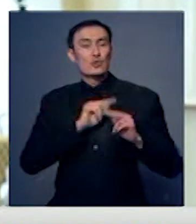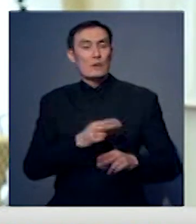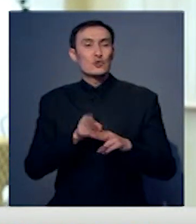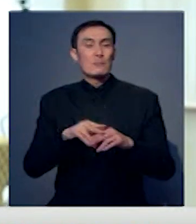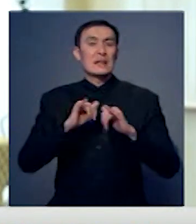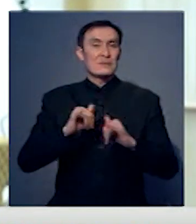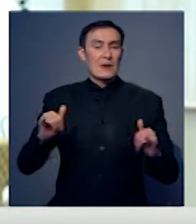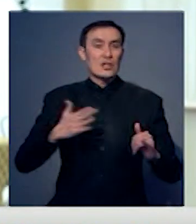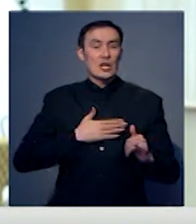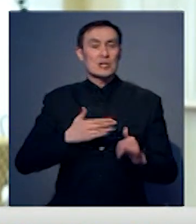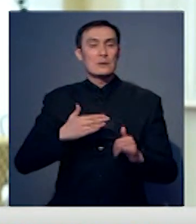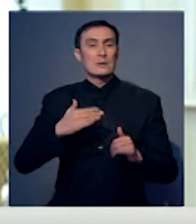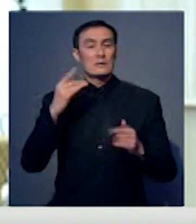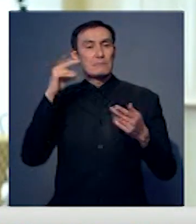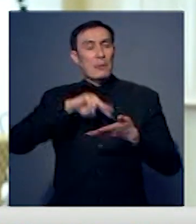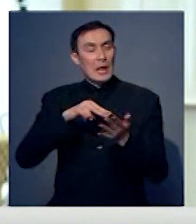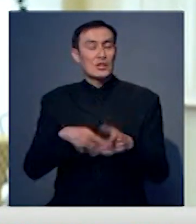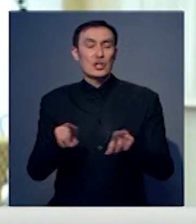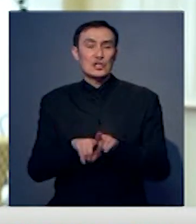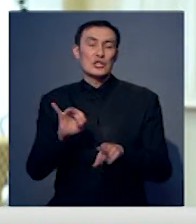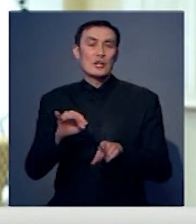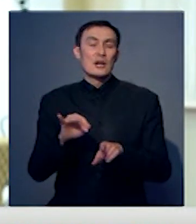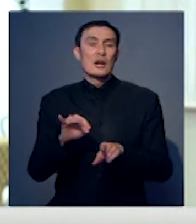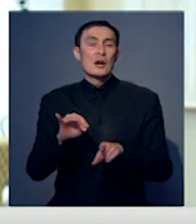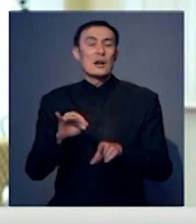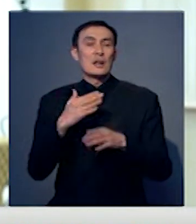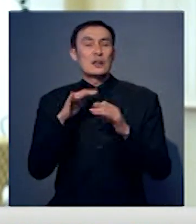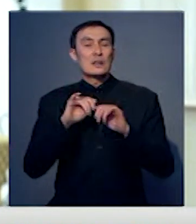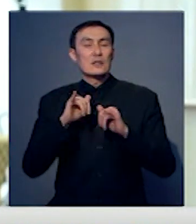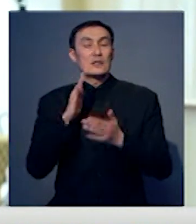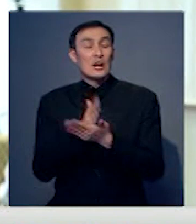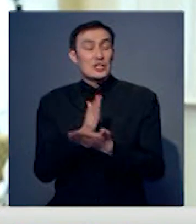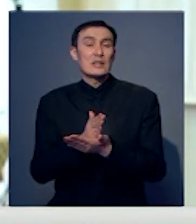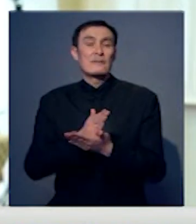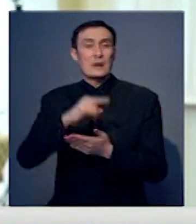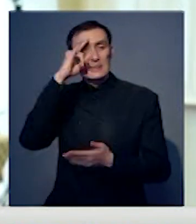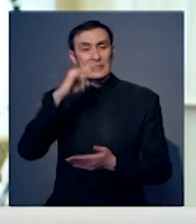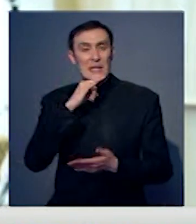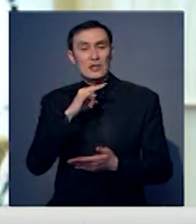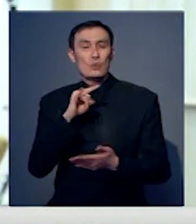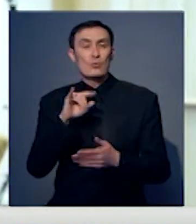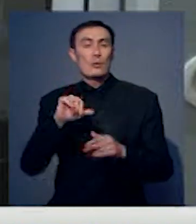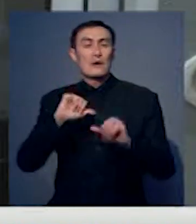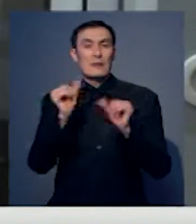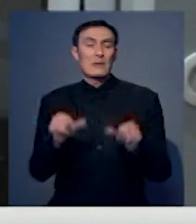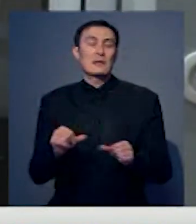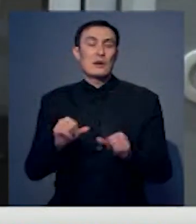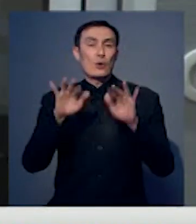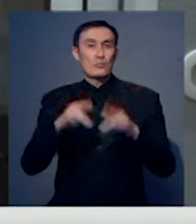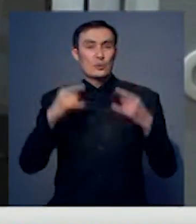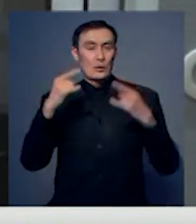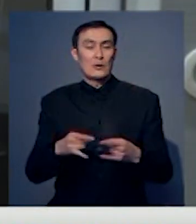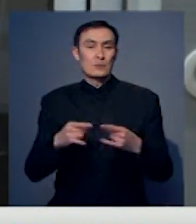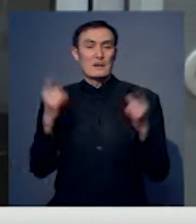развиваться и развивать наши решения. Есть планы также по части дата, о размещении в Казахстане для хранения и архивации данных. Франция